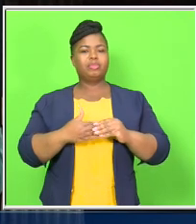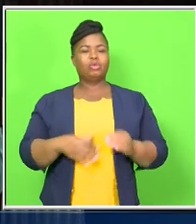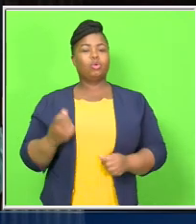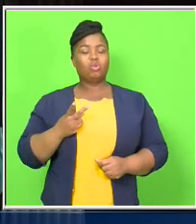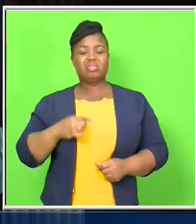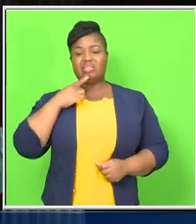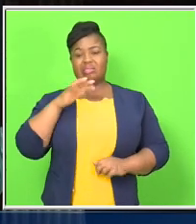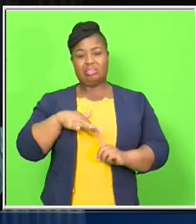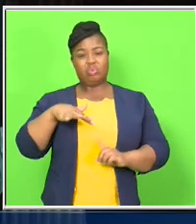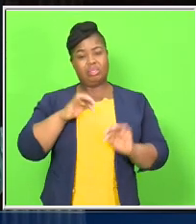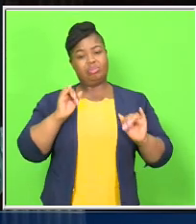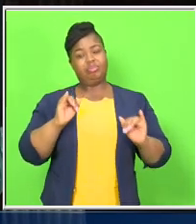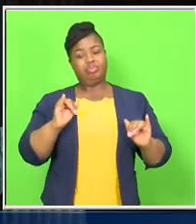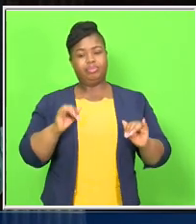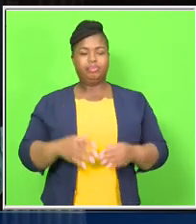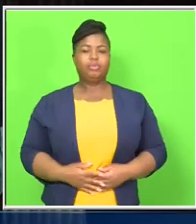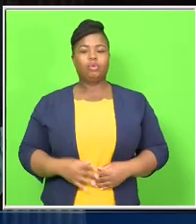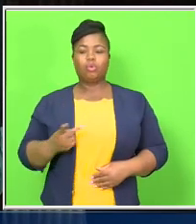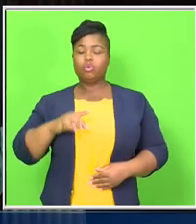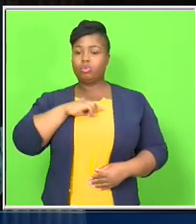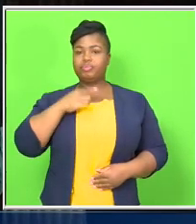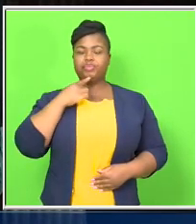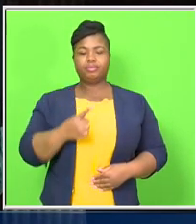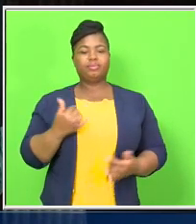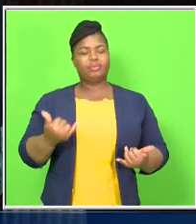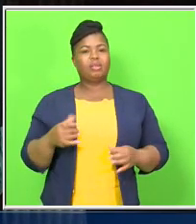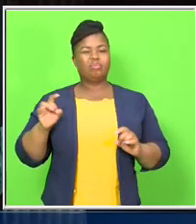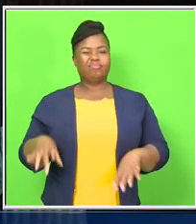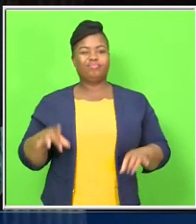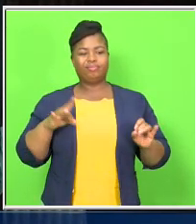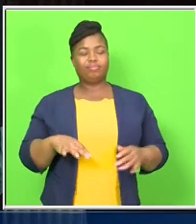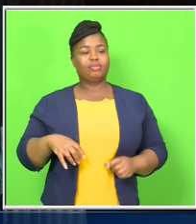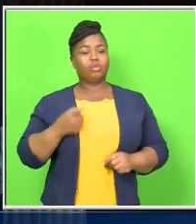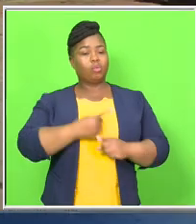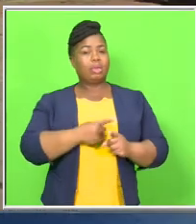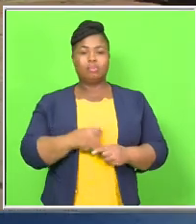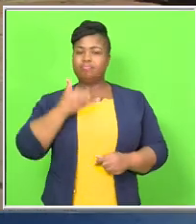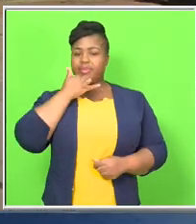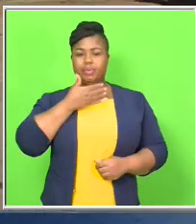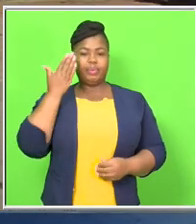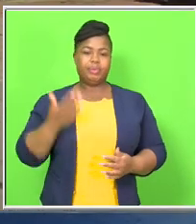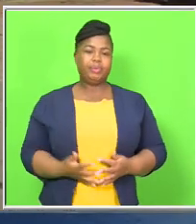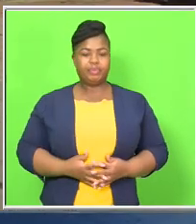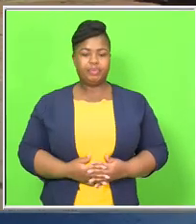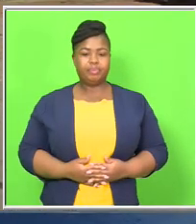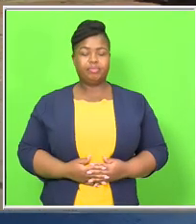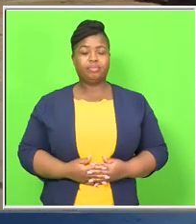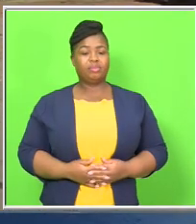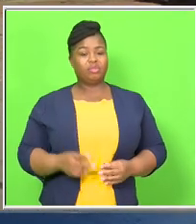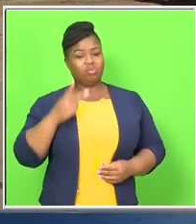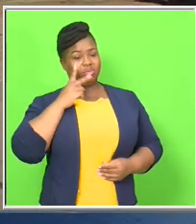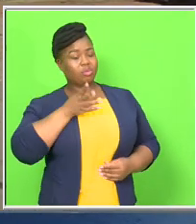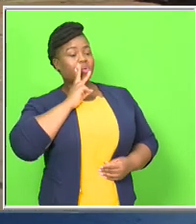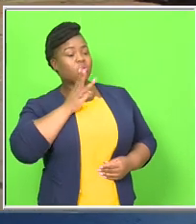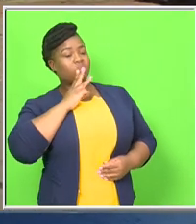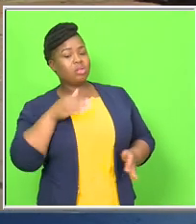ibe mbi imeko yayo besi tibasheli panzi kwe meko ezi nga kini simate Lama njila ekeleza njie